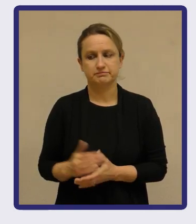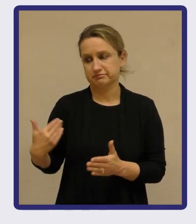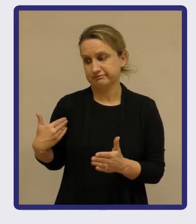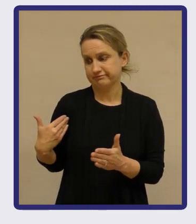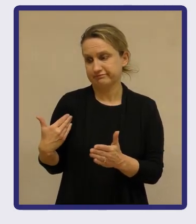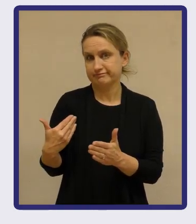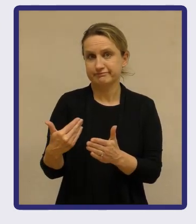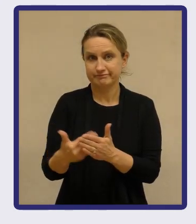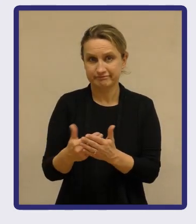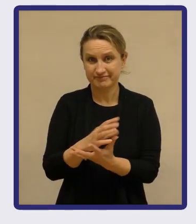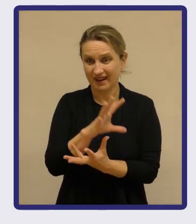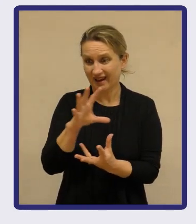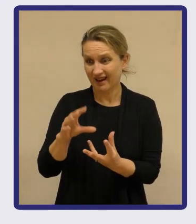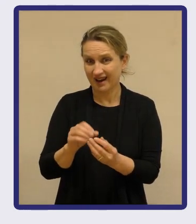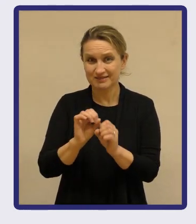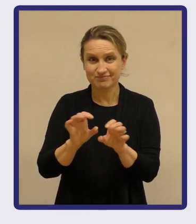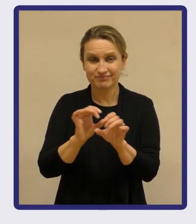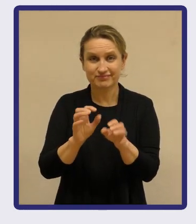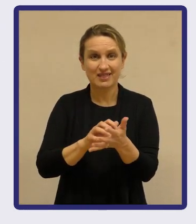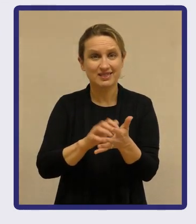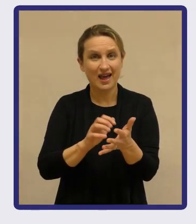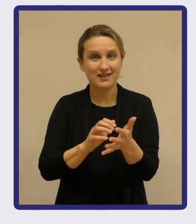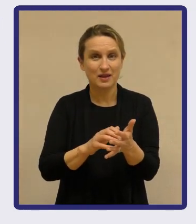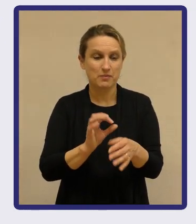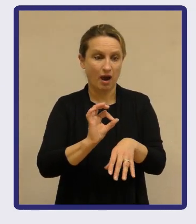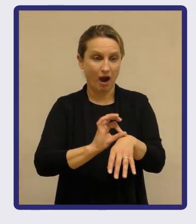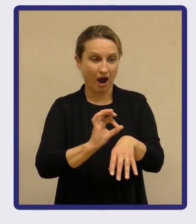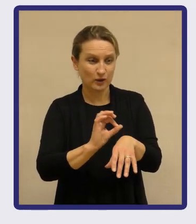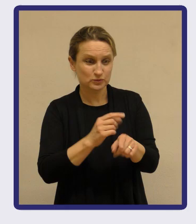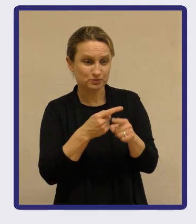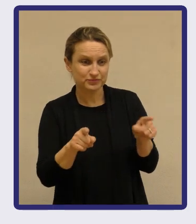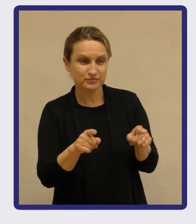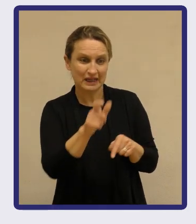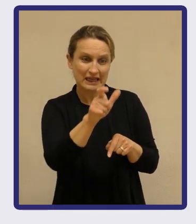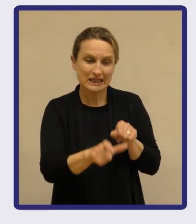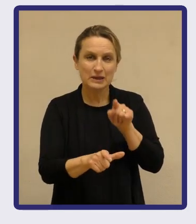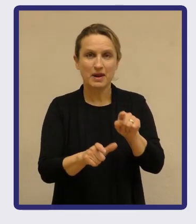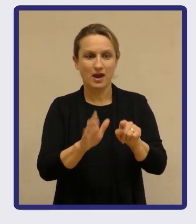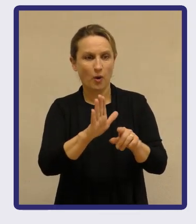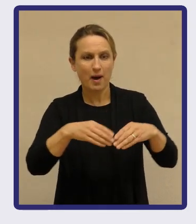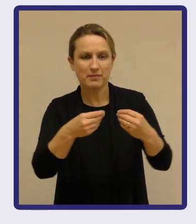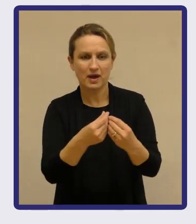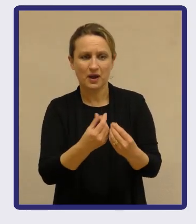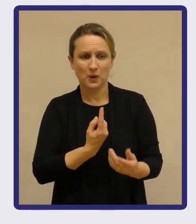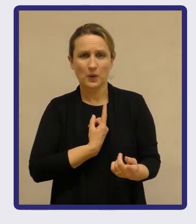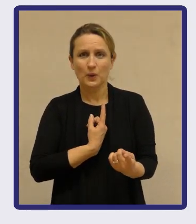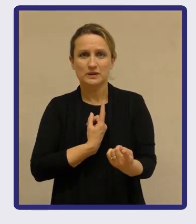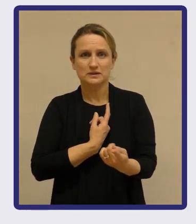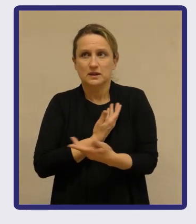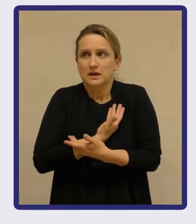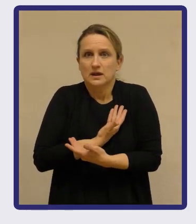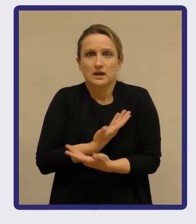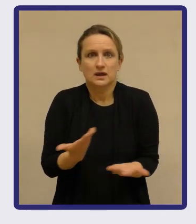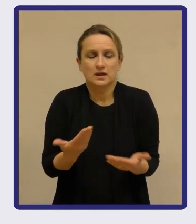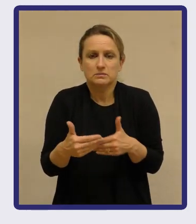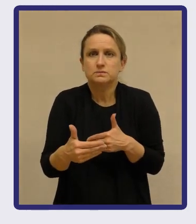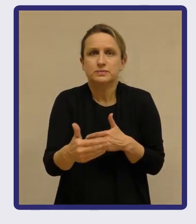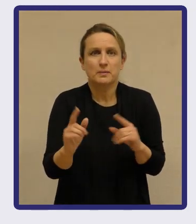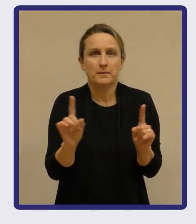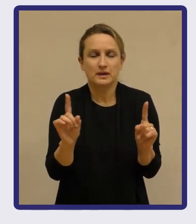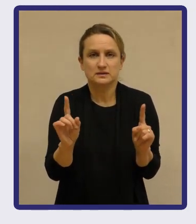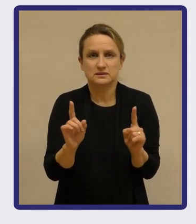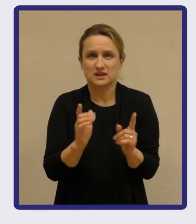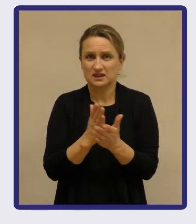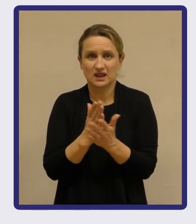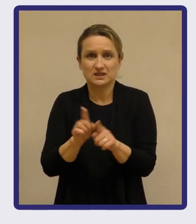Kõik eelnev tähendab, et haruldase haigusega inimesed ja nende pereliikmed on sageli üksi teadmatuses. Tihtilugu ei ole ka arstidel